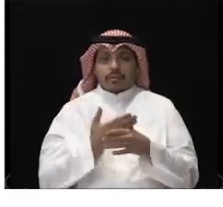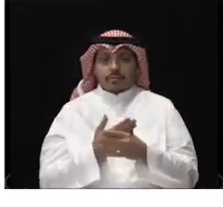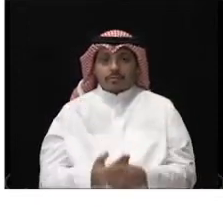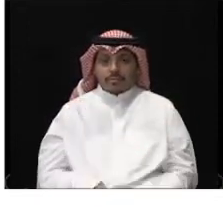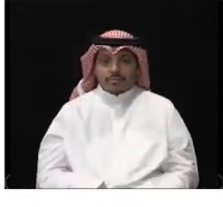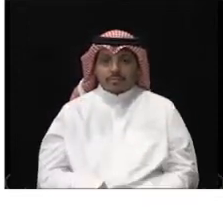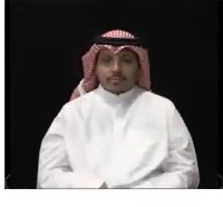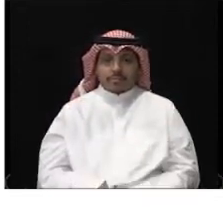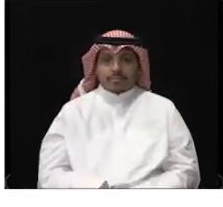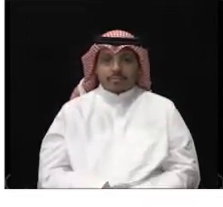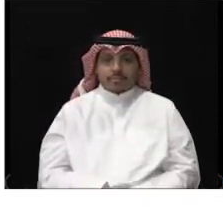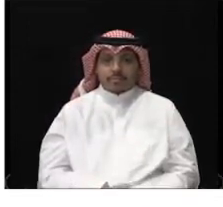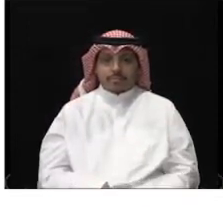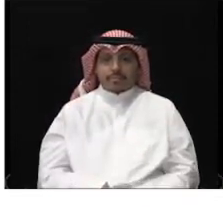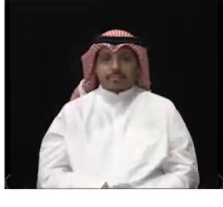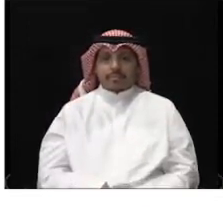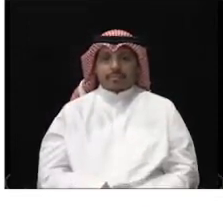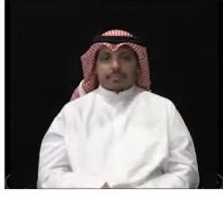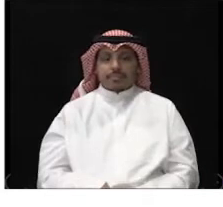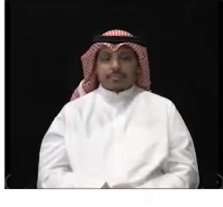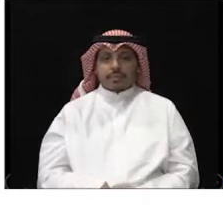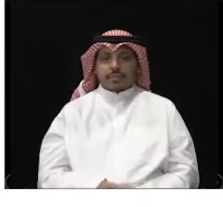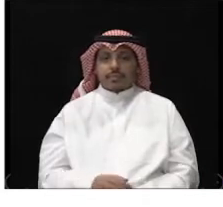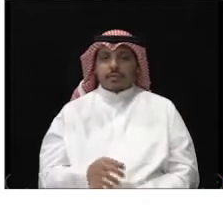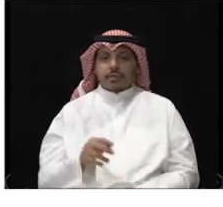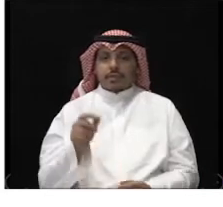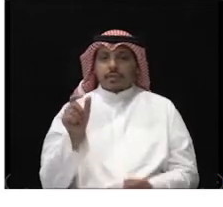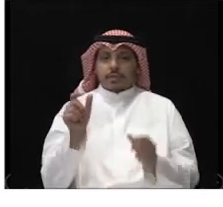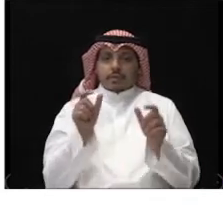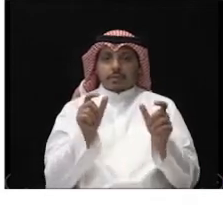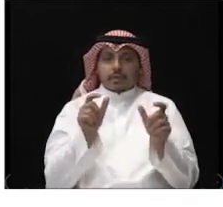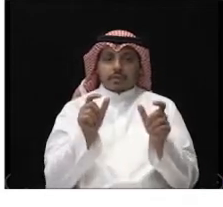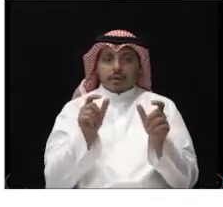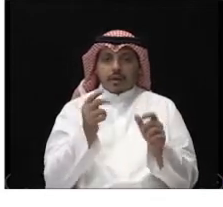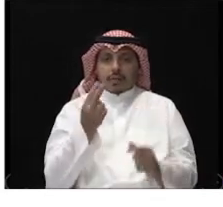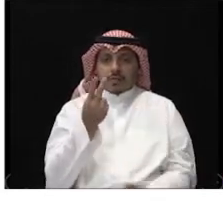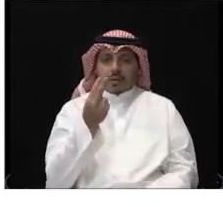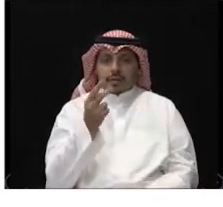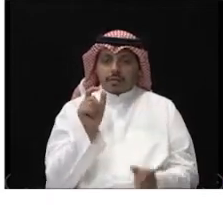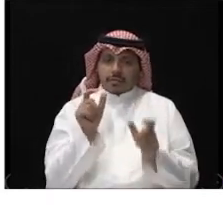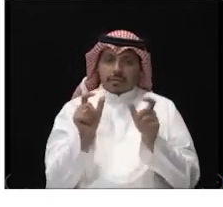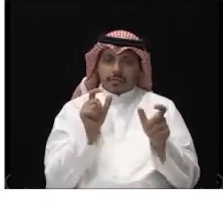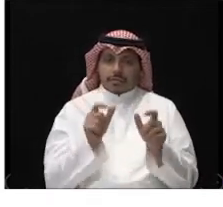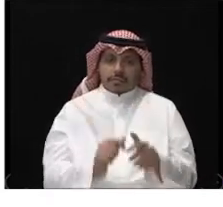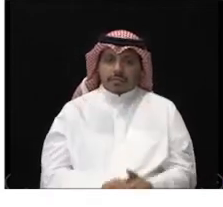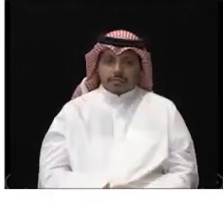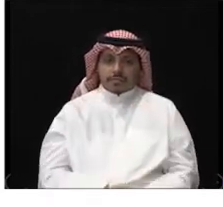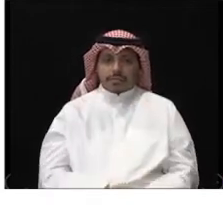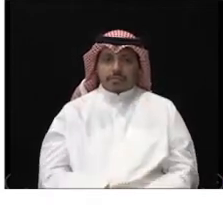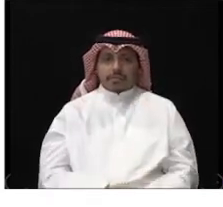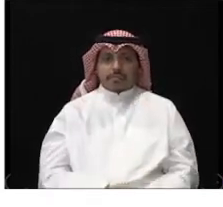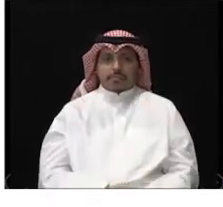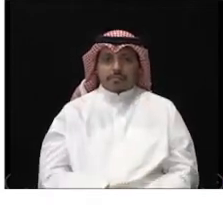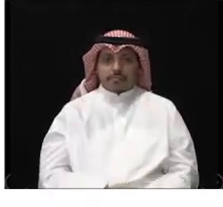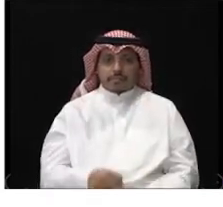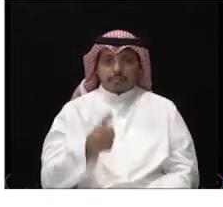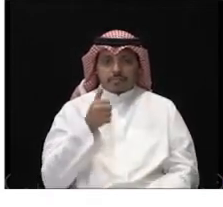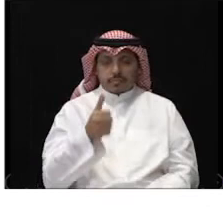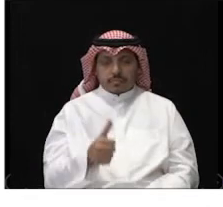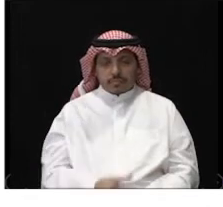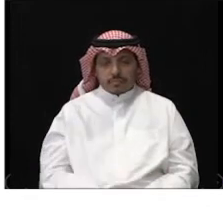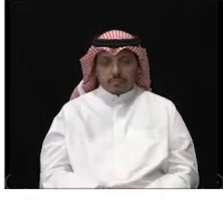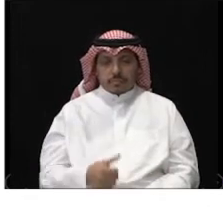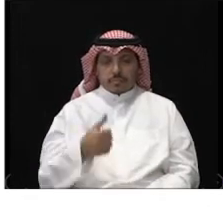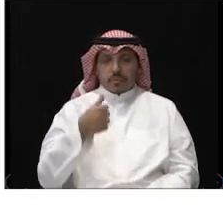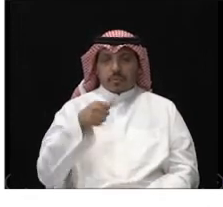أحسنتم، أولا لأنه كم حرف هنا المقطع؟ حرفين، لأنه حرفين، أحسنتم، والواو من حروف